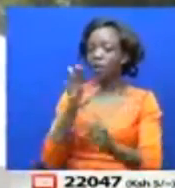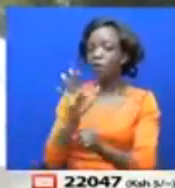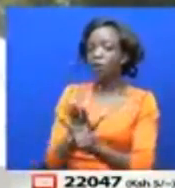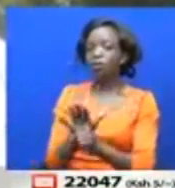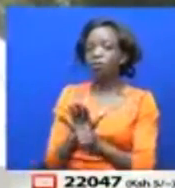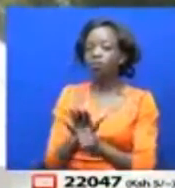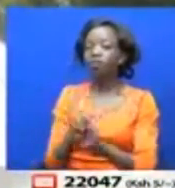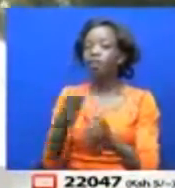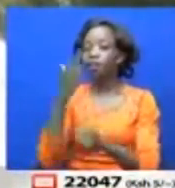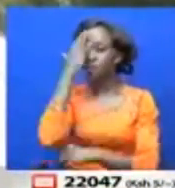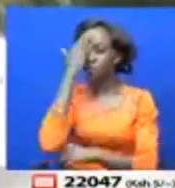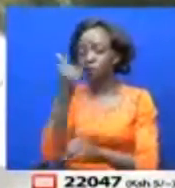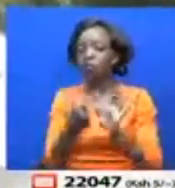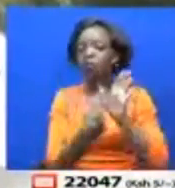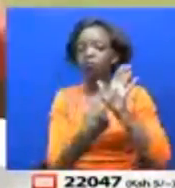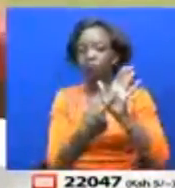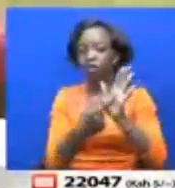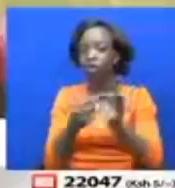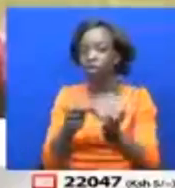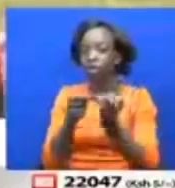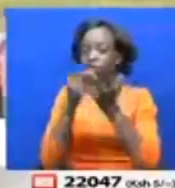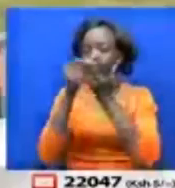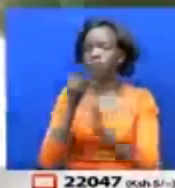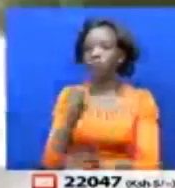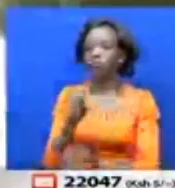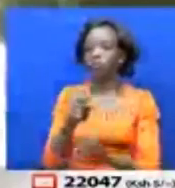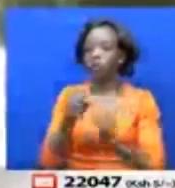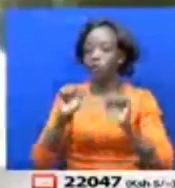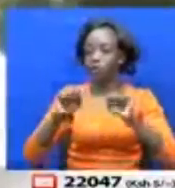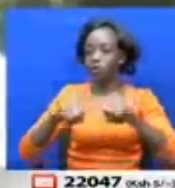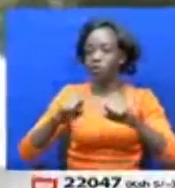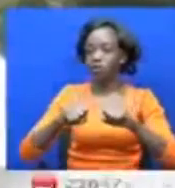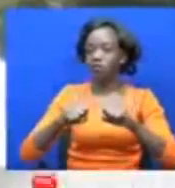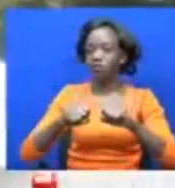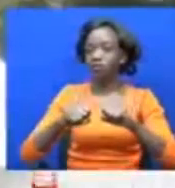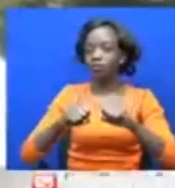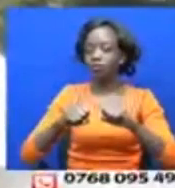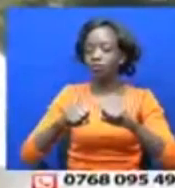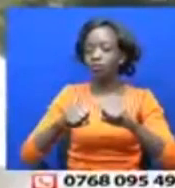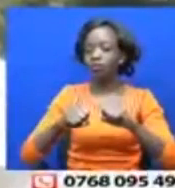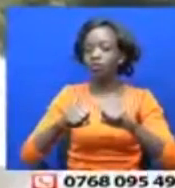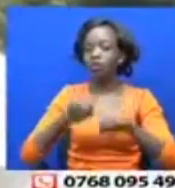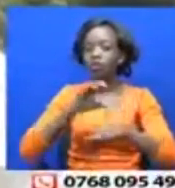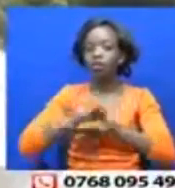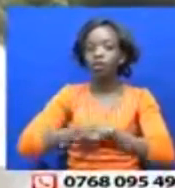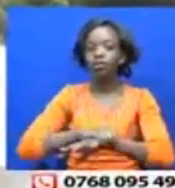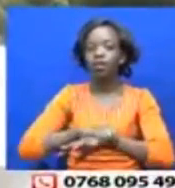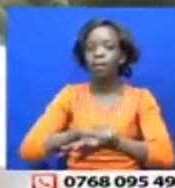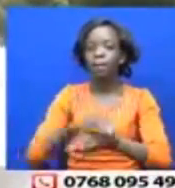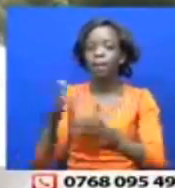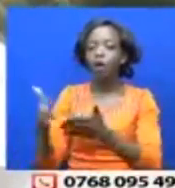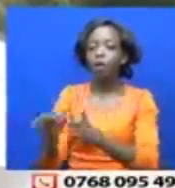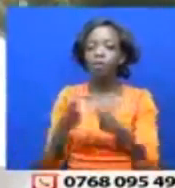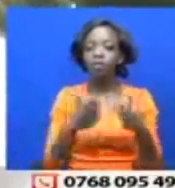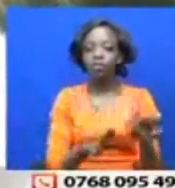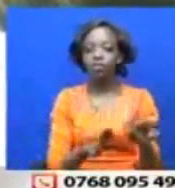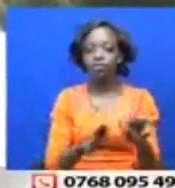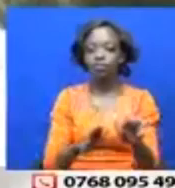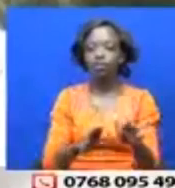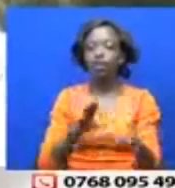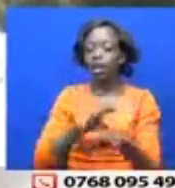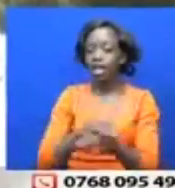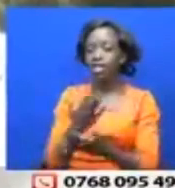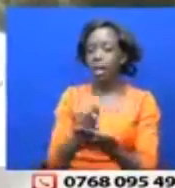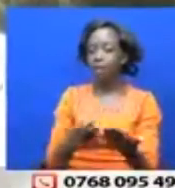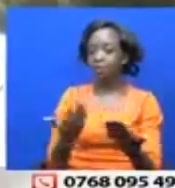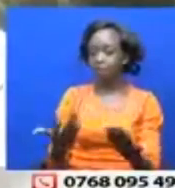ndio maana tunaweka kipaumbele mchezo huu. Angalau waweza kupata nafasi na kuweza kupata kitu kidogo,